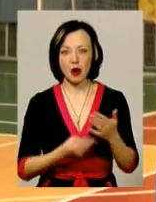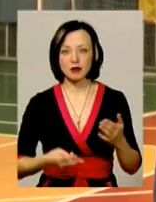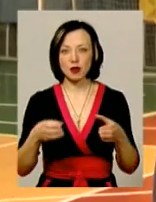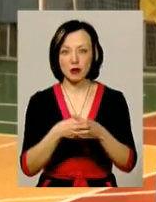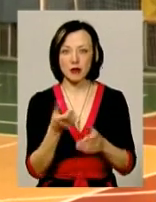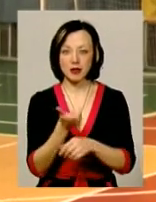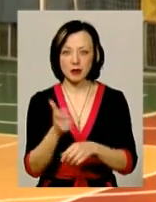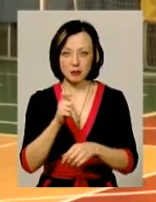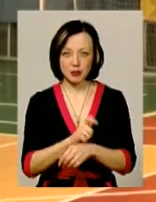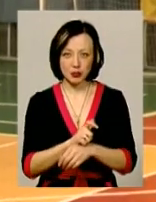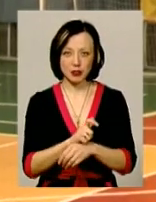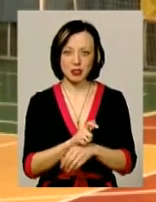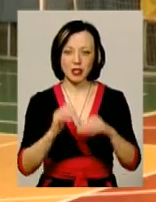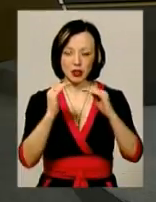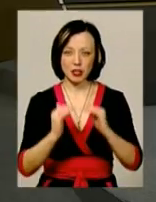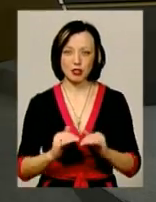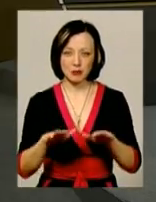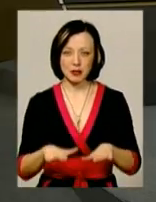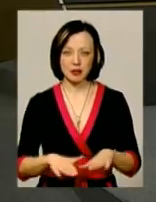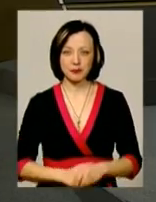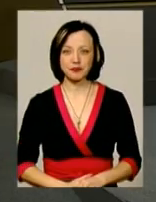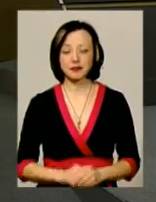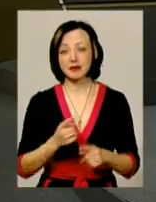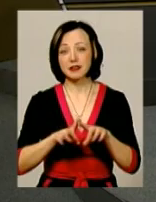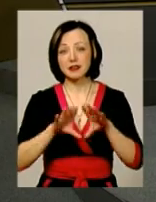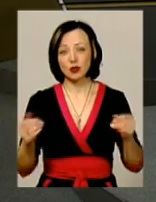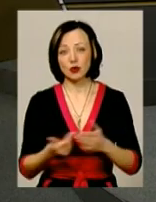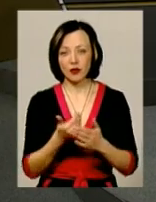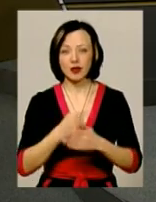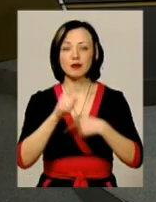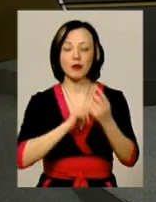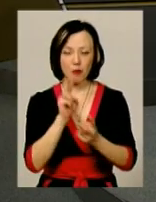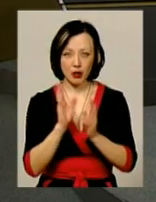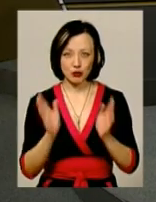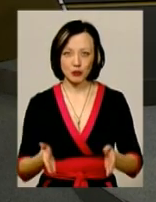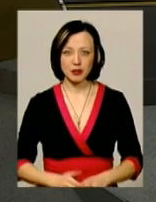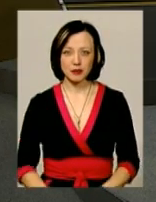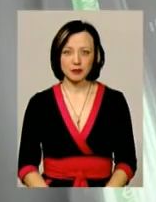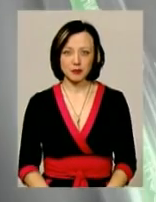вже більш за нижчі місця. Це всі новини на цю годину. Побачимось!